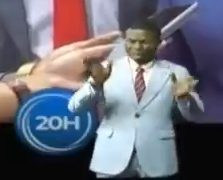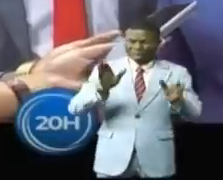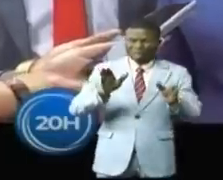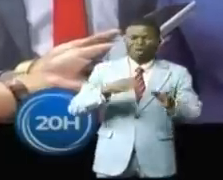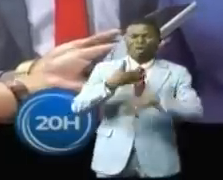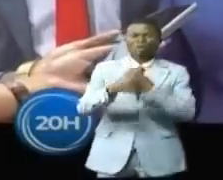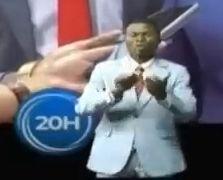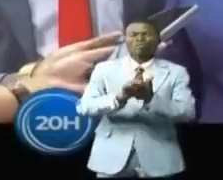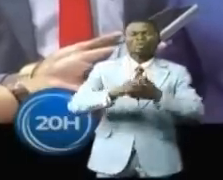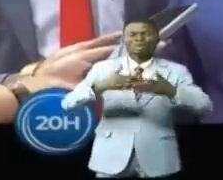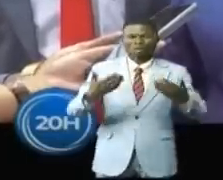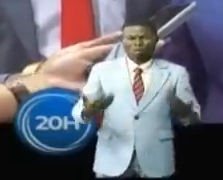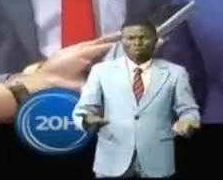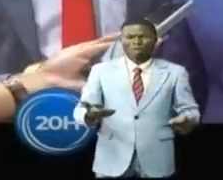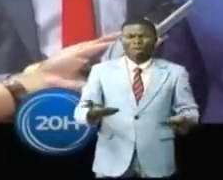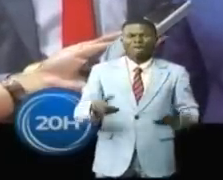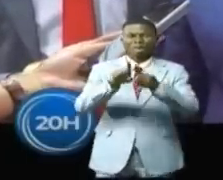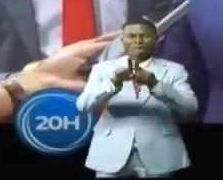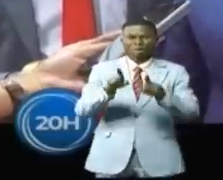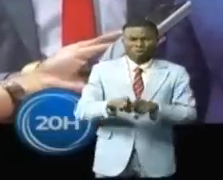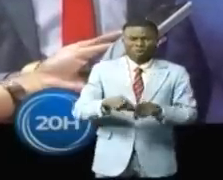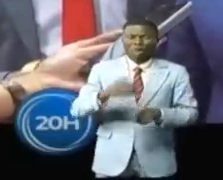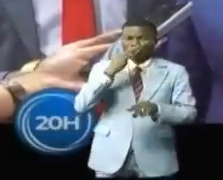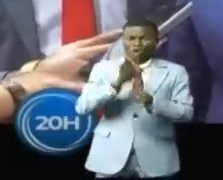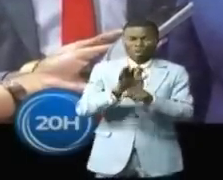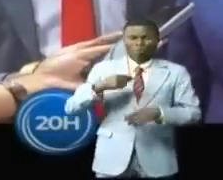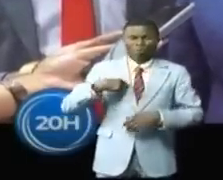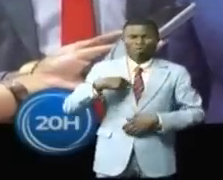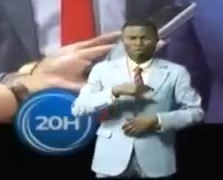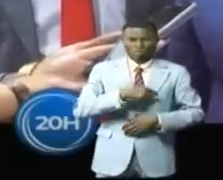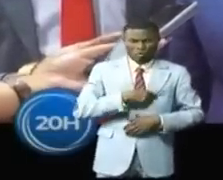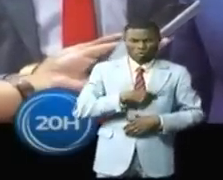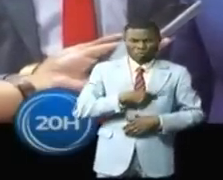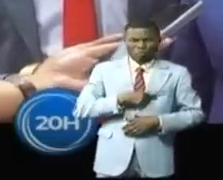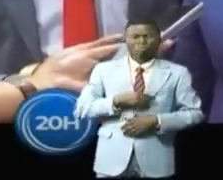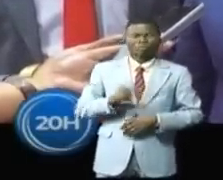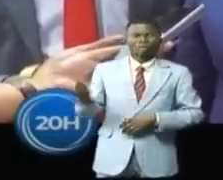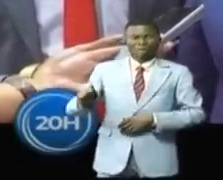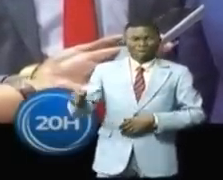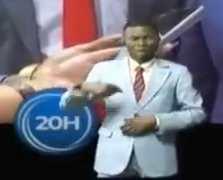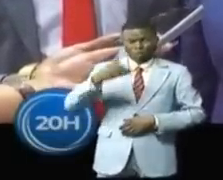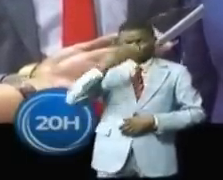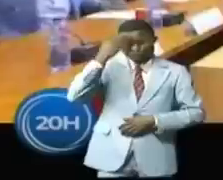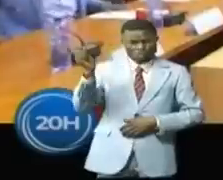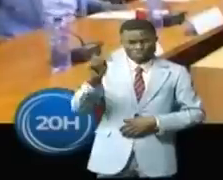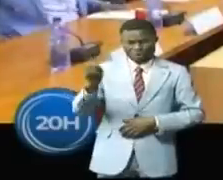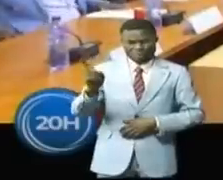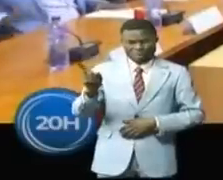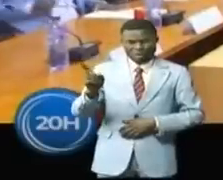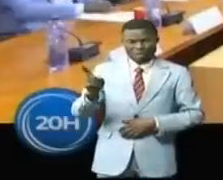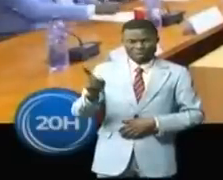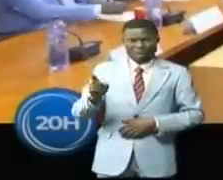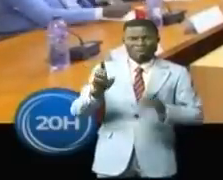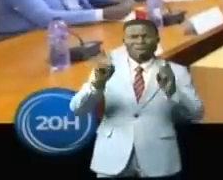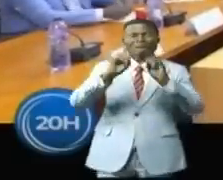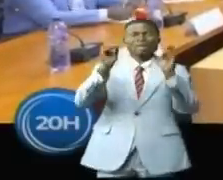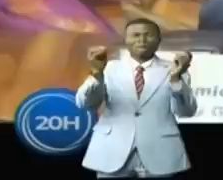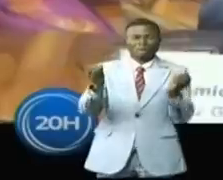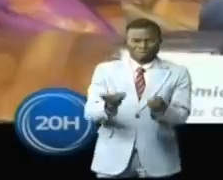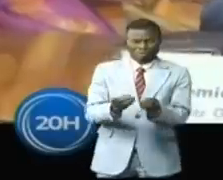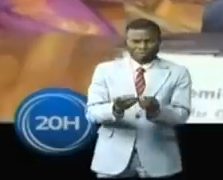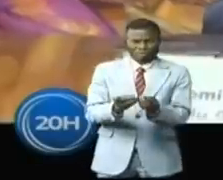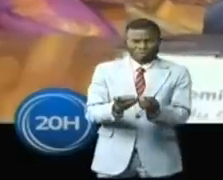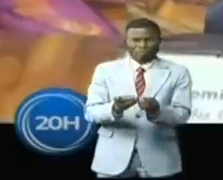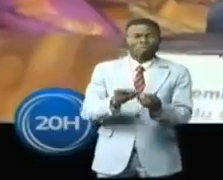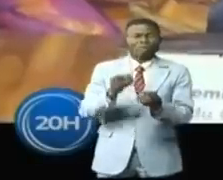va s'exécuter et nous a rassuré que nos circonscriptions ne seront pas oubliées. Cette délégation a eu droit